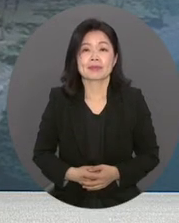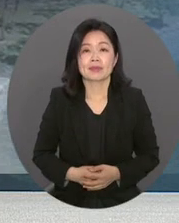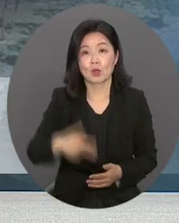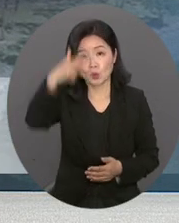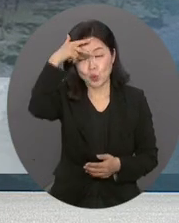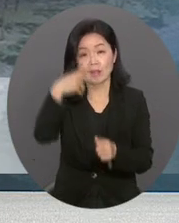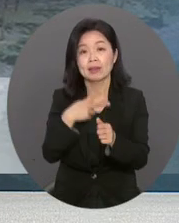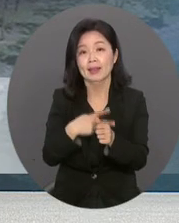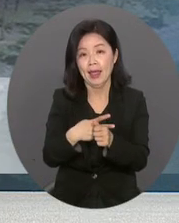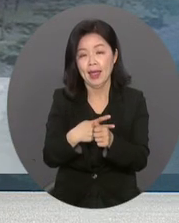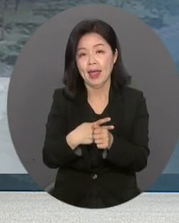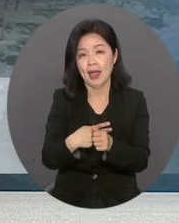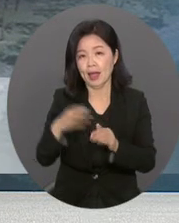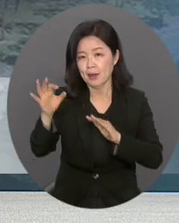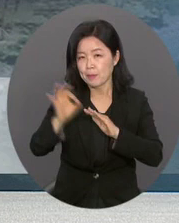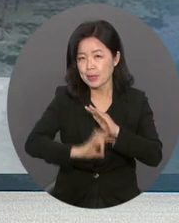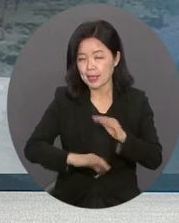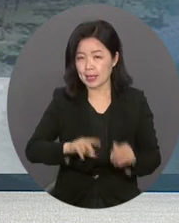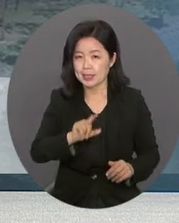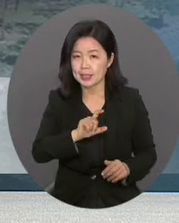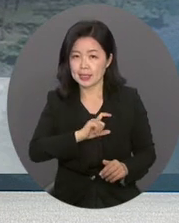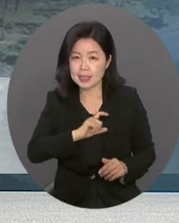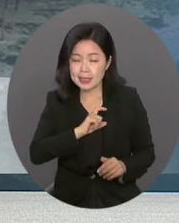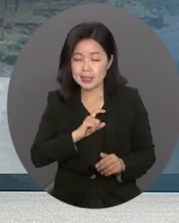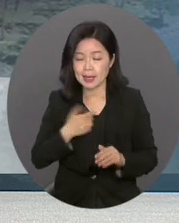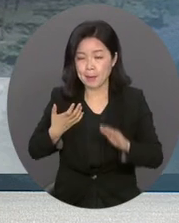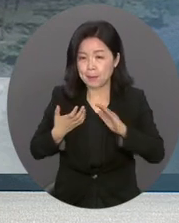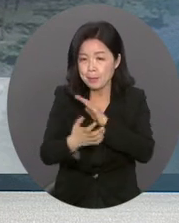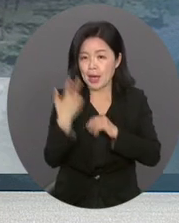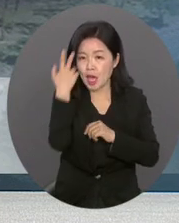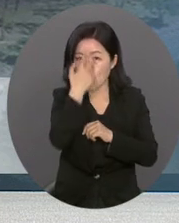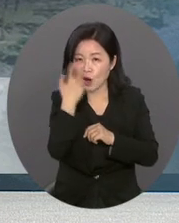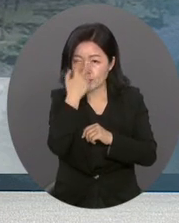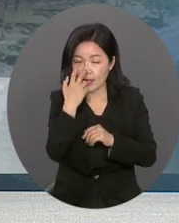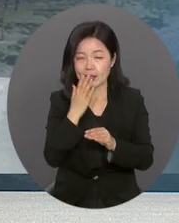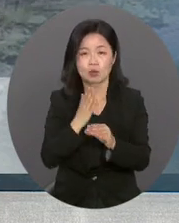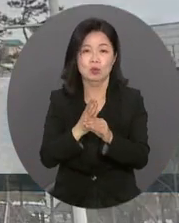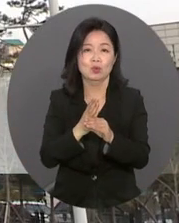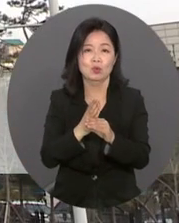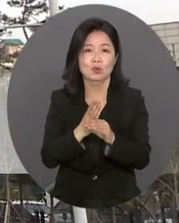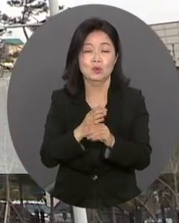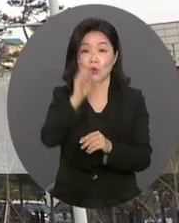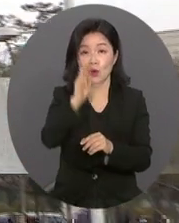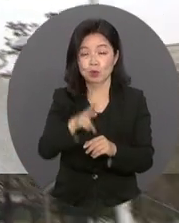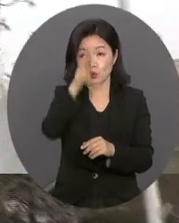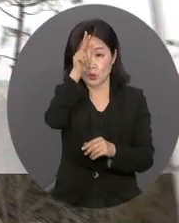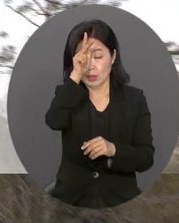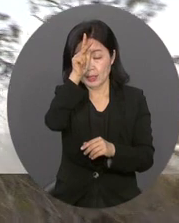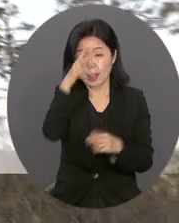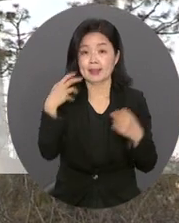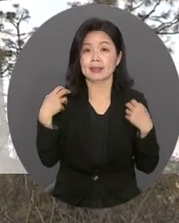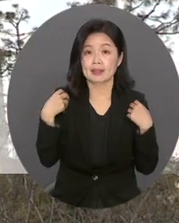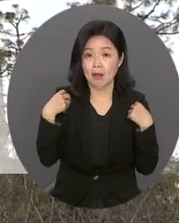조선대 교수의 비위 의혹을 조사 중인 경찰이 압수수색을 통해 막바지 수사에 들어갔습니다. 광주경찰청